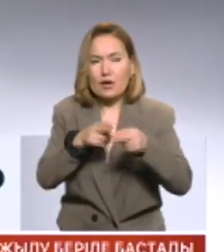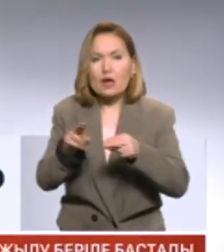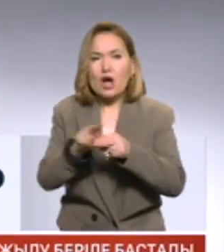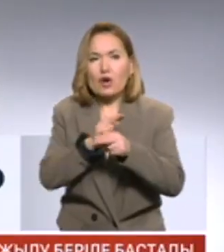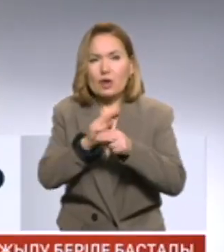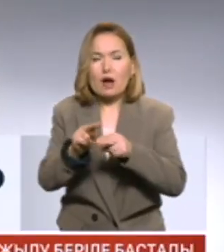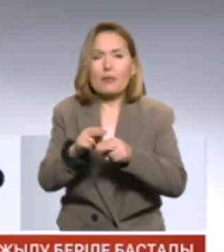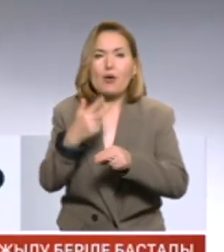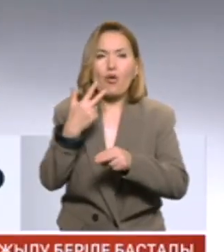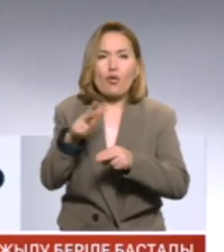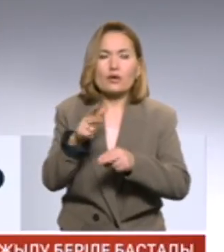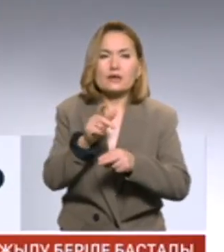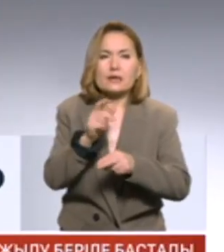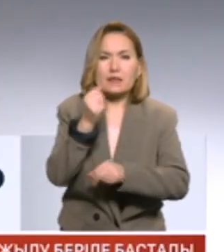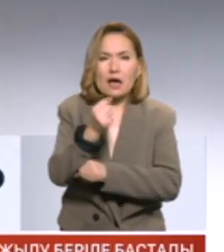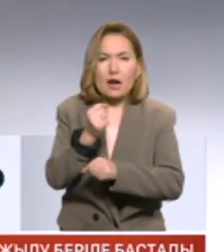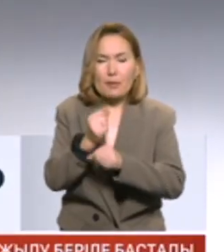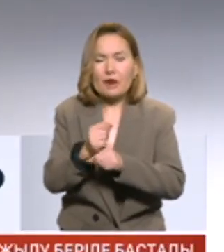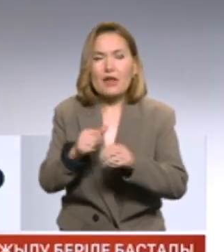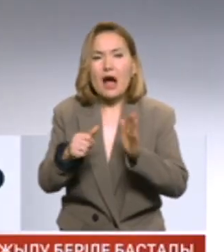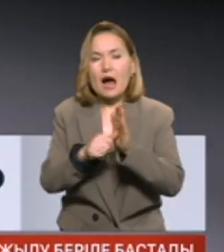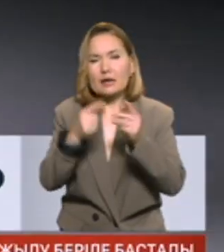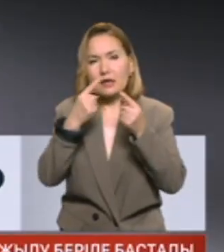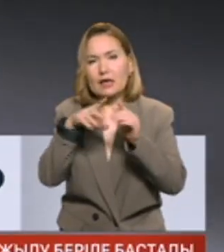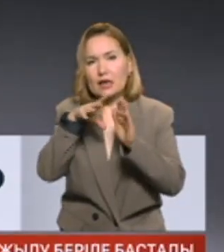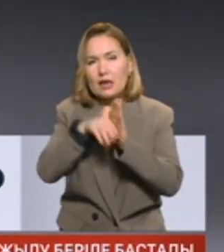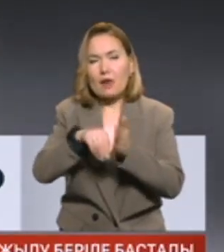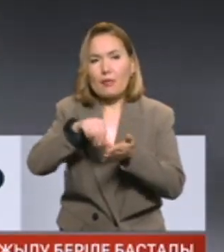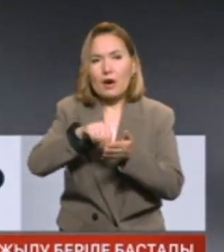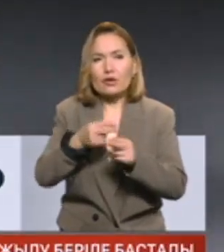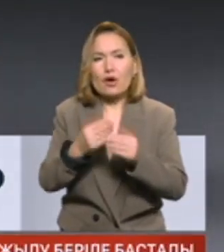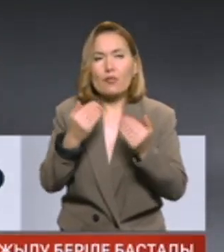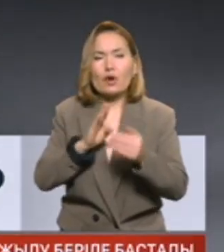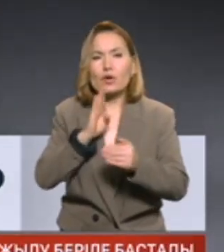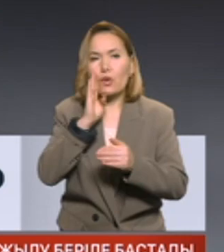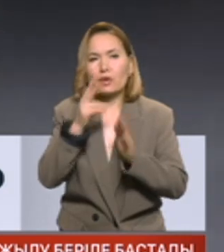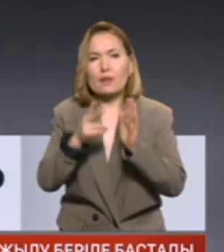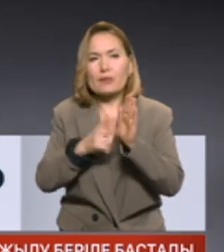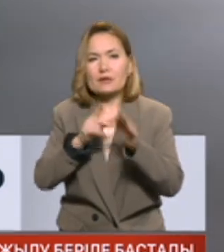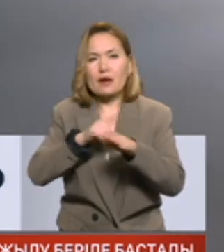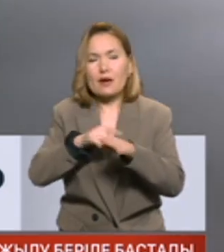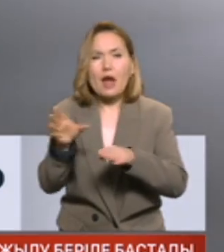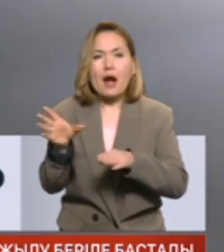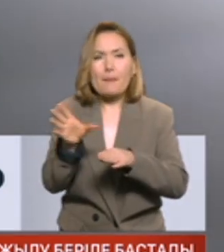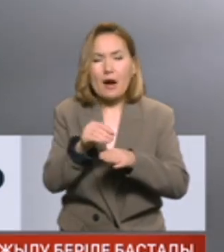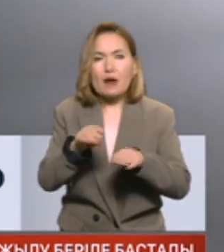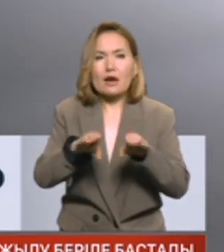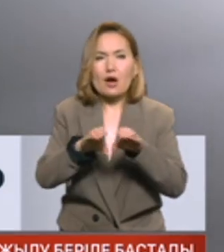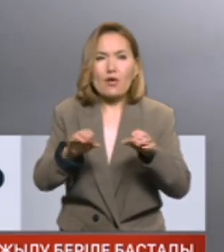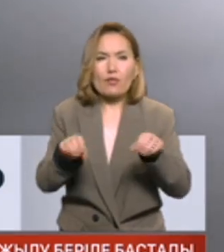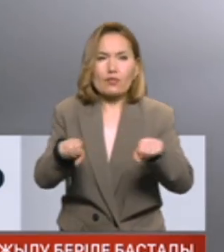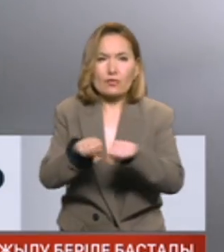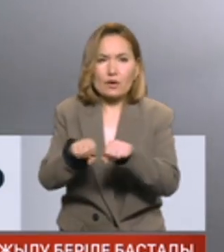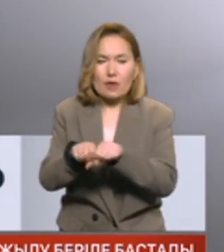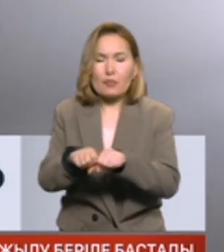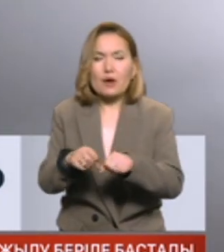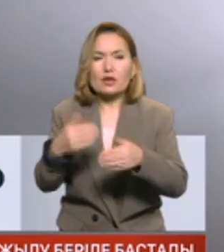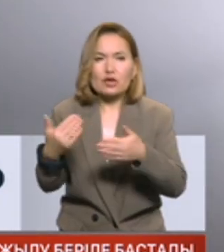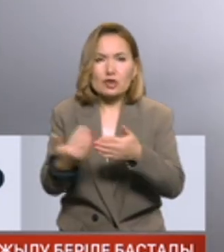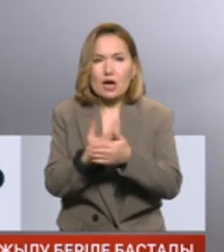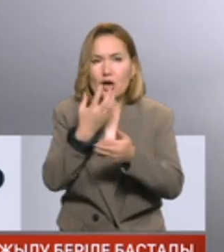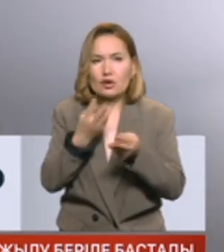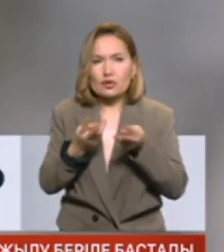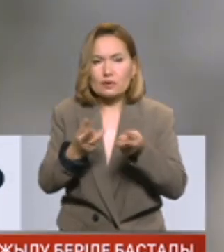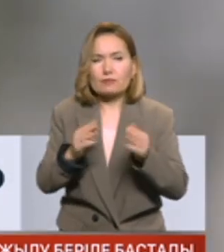мен 6 техника жұмылдырылған. Облыс әкімдігінің мәліметінше, бүгін таңғы 8-де барлық ақау жойылып, жылыту жүйесі қайта